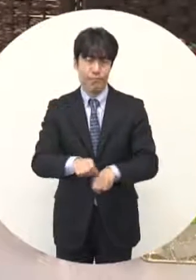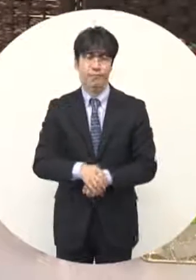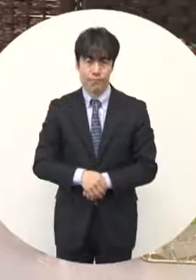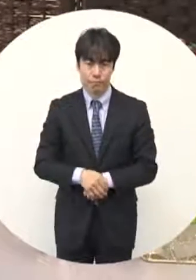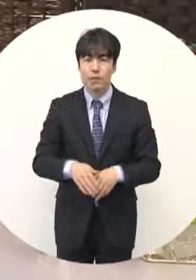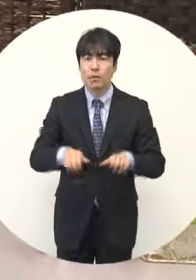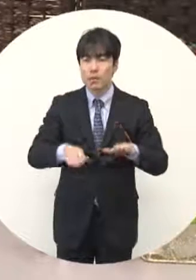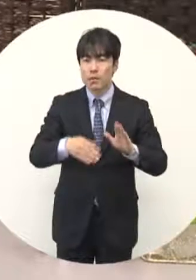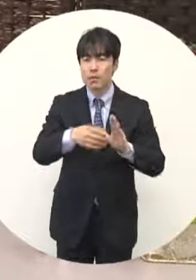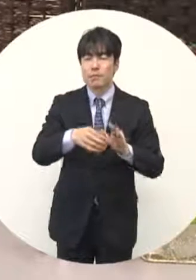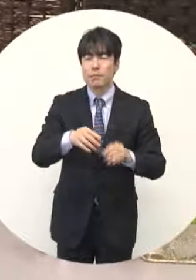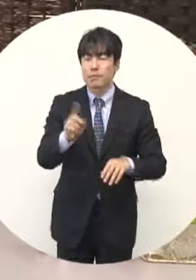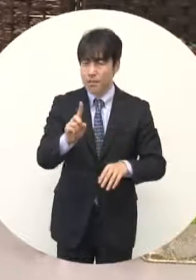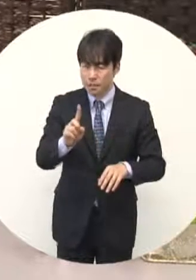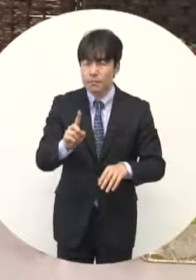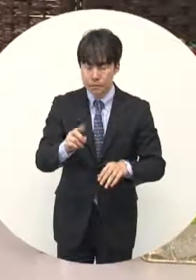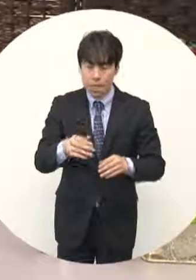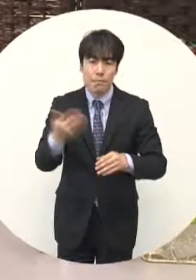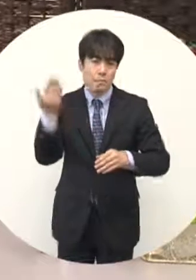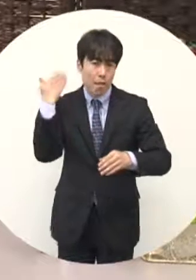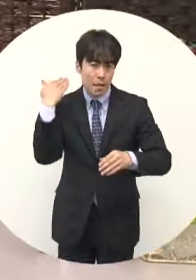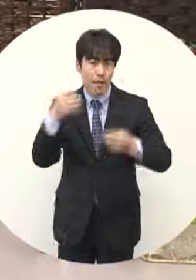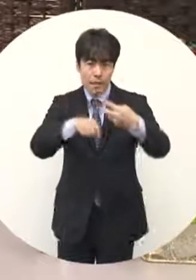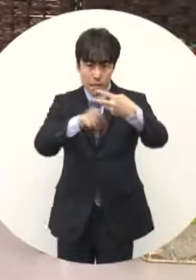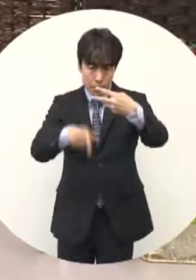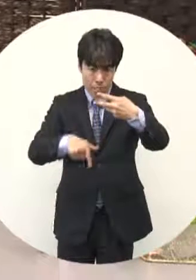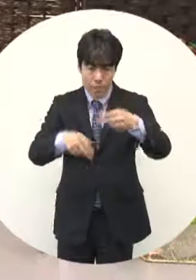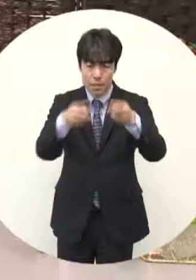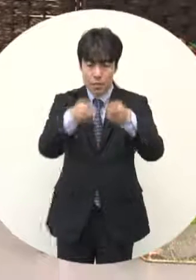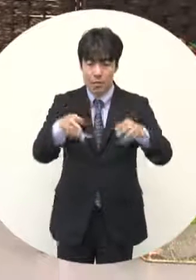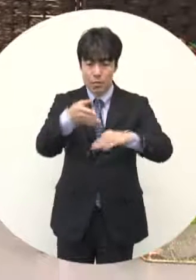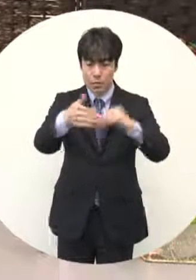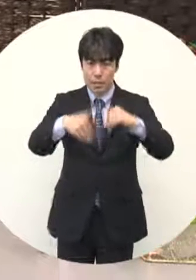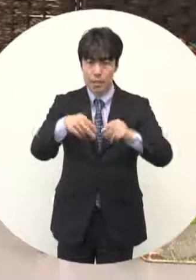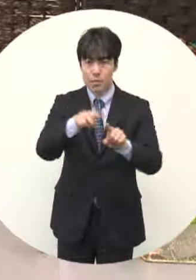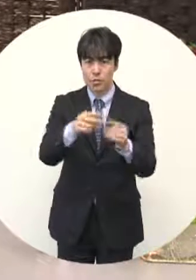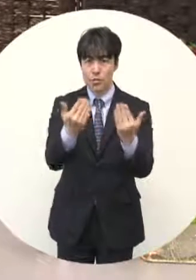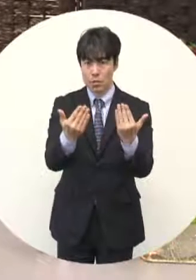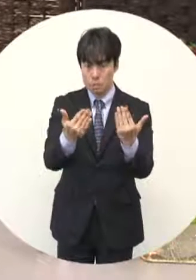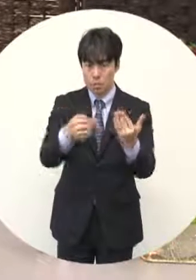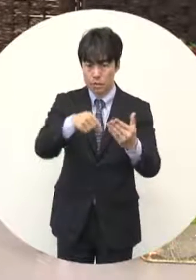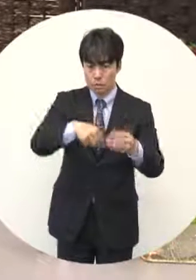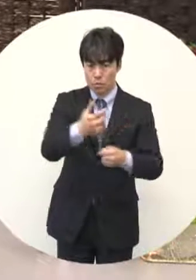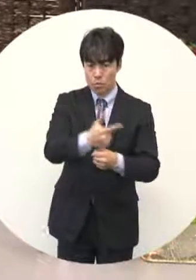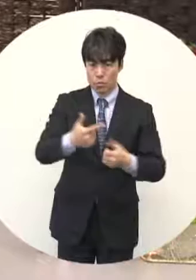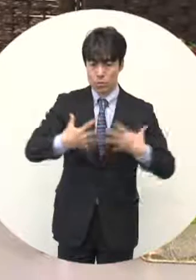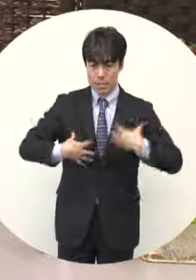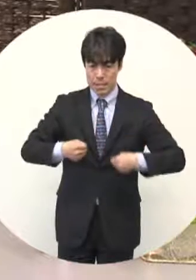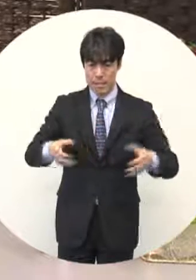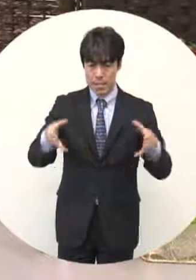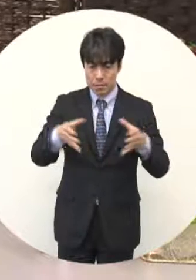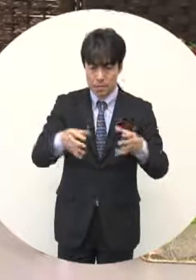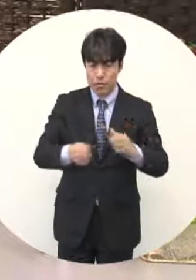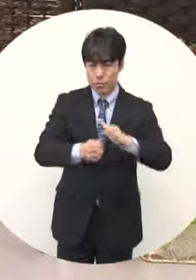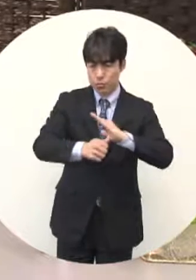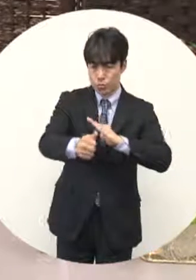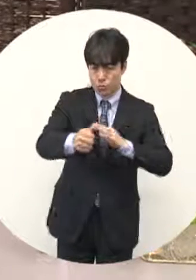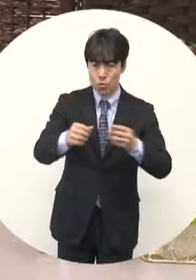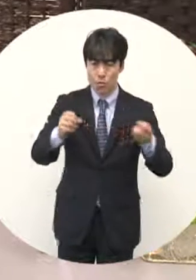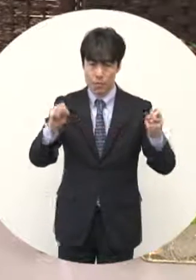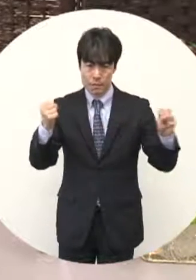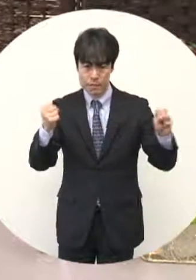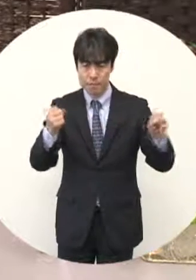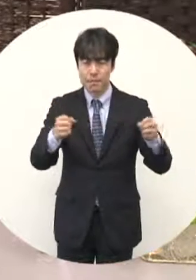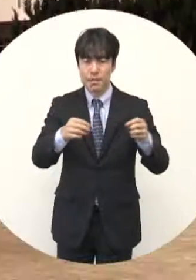今回は先月開催された北越谷小学校6年生の出張サイエンスショーの様子をお届けします